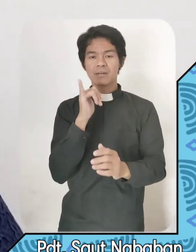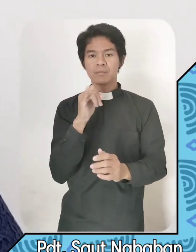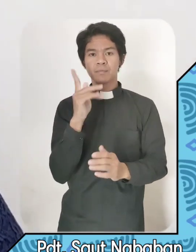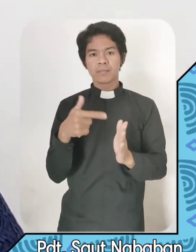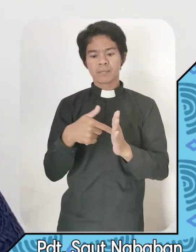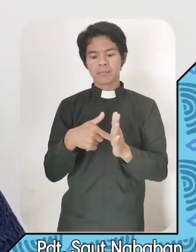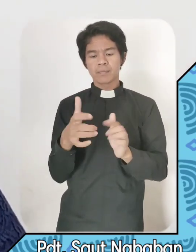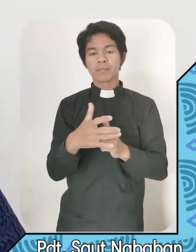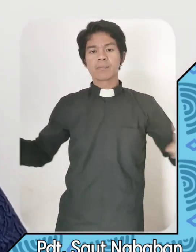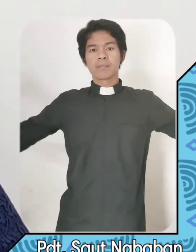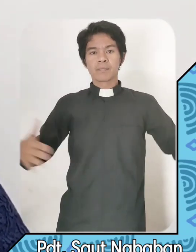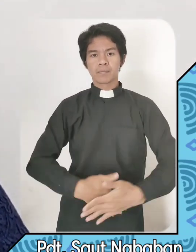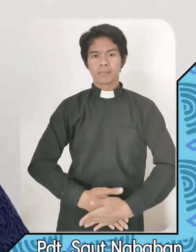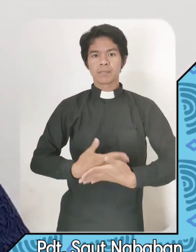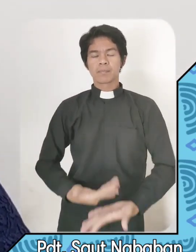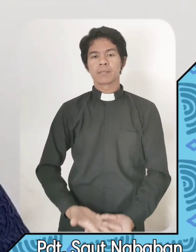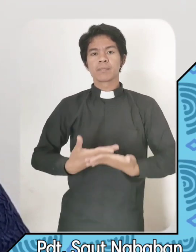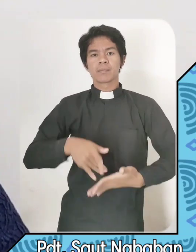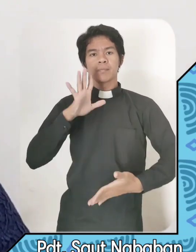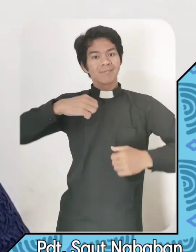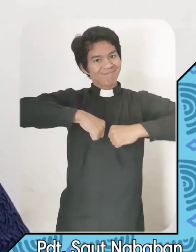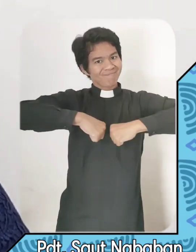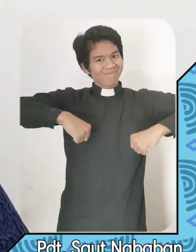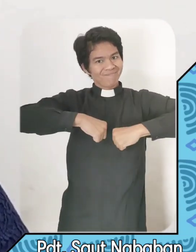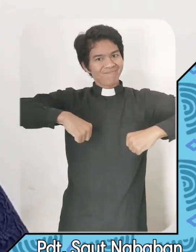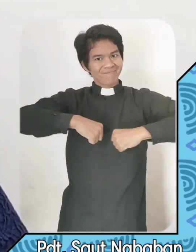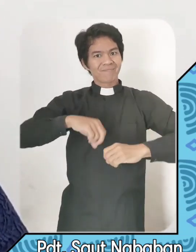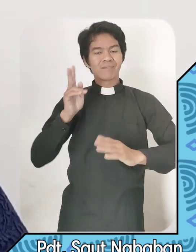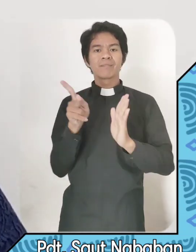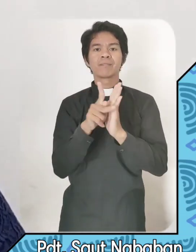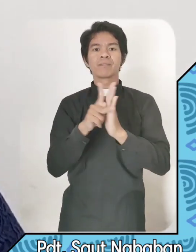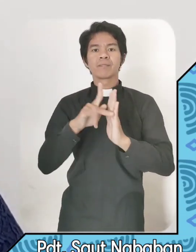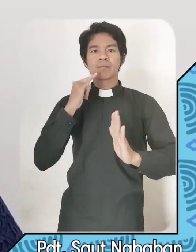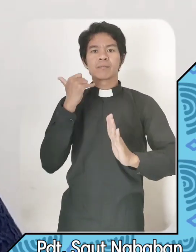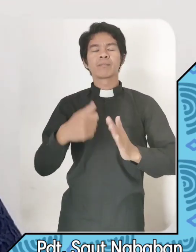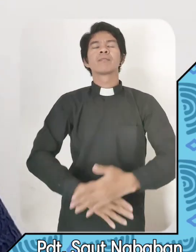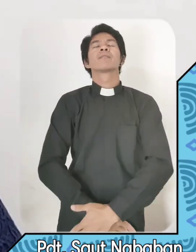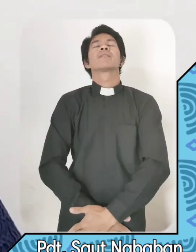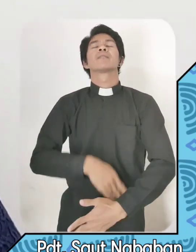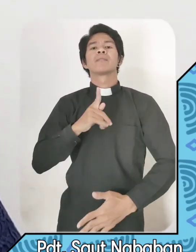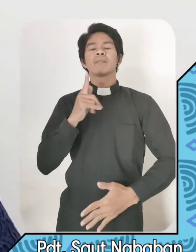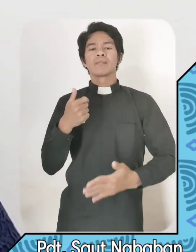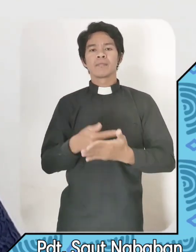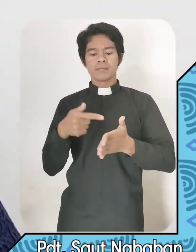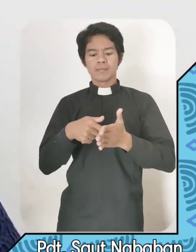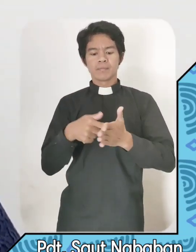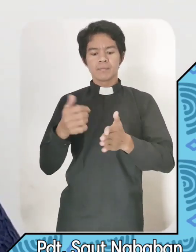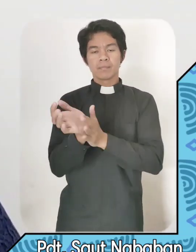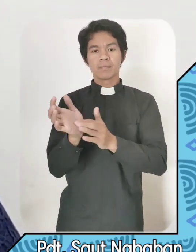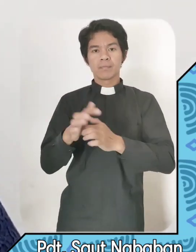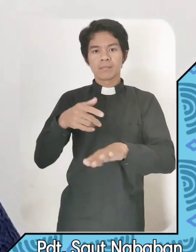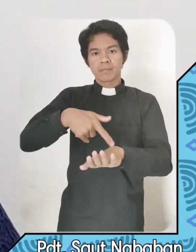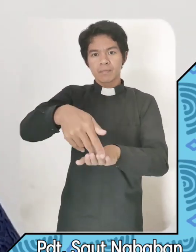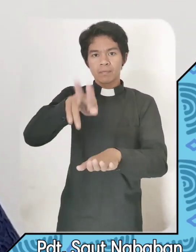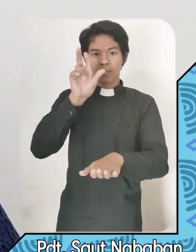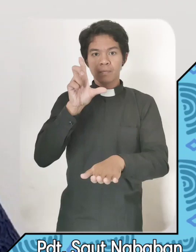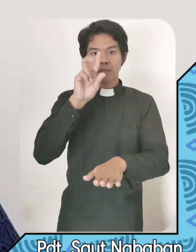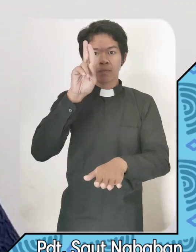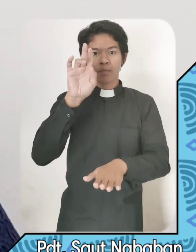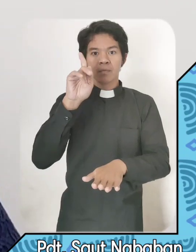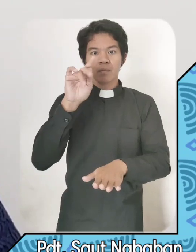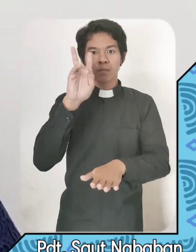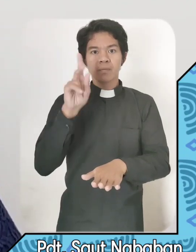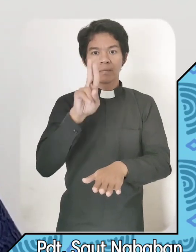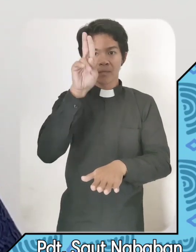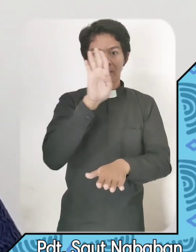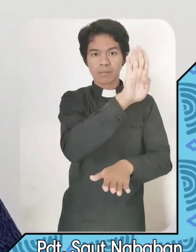Beritakanlah kebangkitan Yesus yang telah mengalahkan kematian untuk menebus dosa kita. Lukas